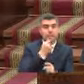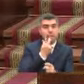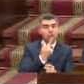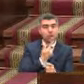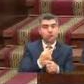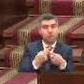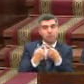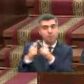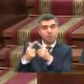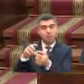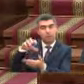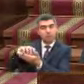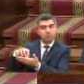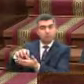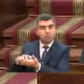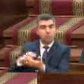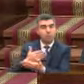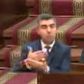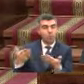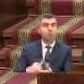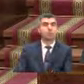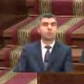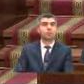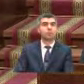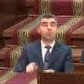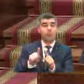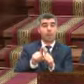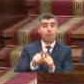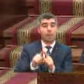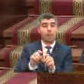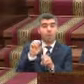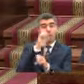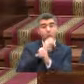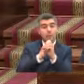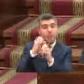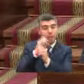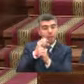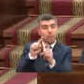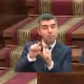مختلف الأقاليم المغربية وخاصة إقليم وزان وشفشاون وتونانت،